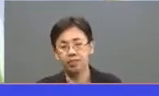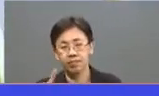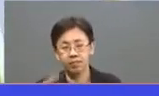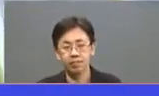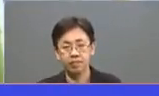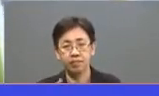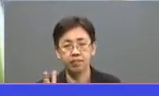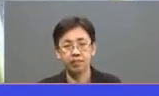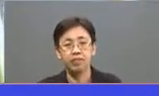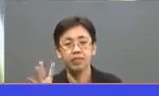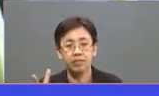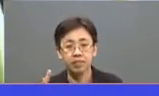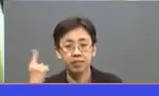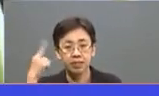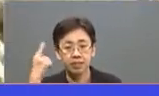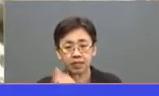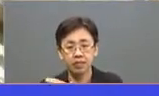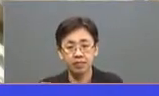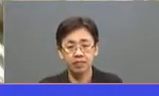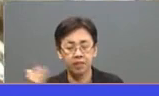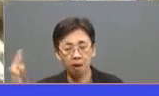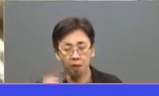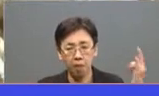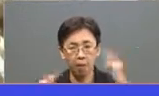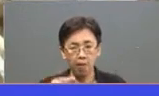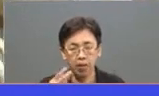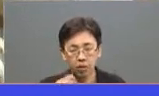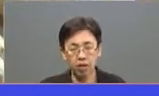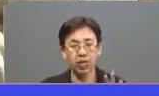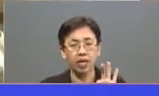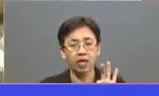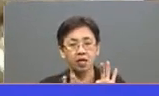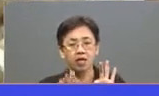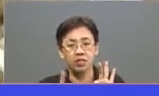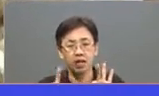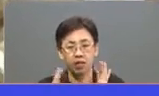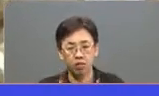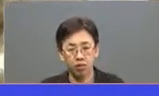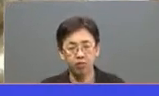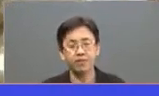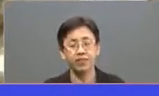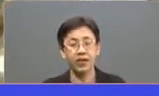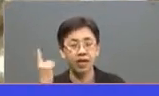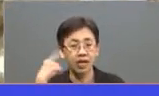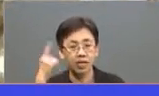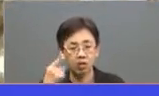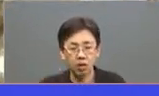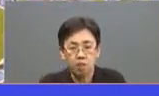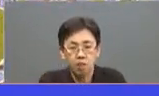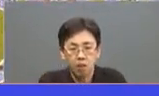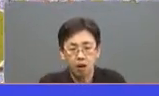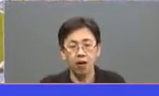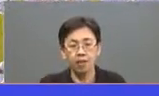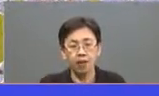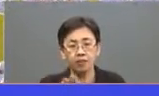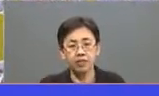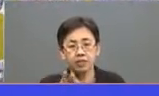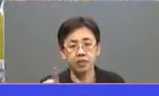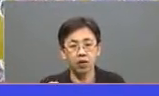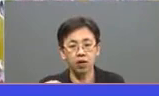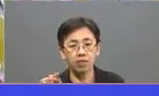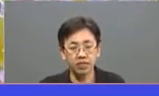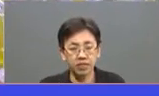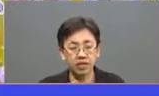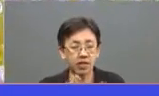นะครับเมืองหลักและเมืองน่าเที่ยวจะเชื่อมโยงเส้นทางการท่องเที่ยวจากเมืองหลักสู่เมืองใกล้เคียงกระจายท่องเที่ยวไปสู่